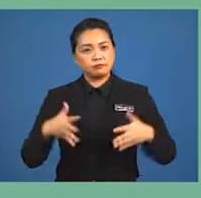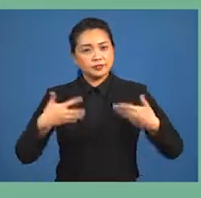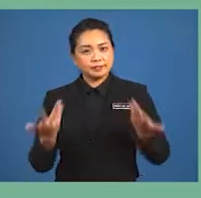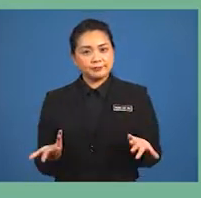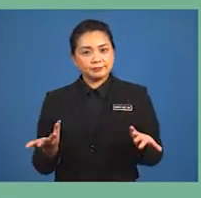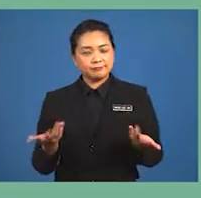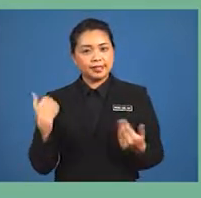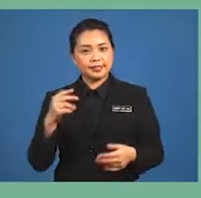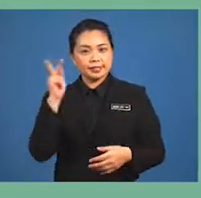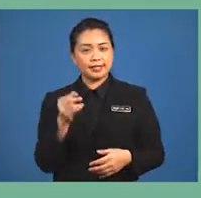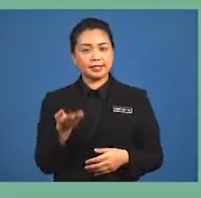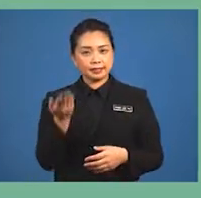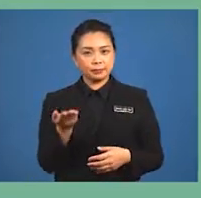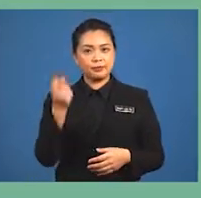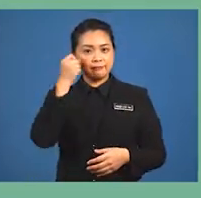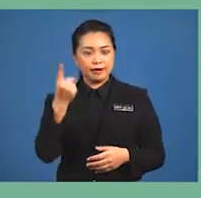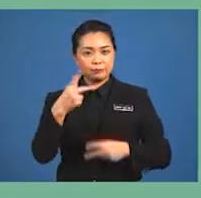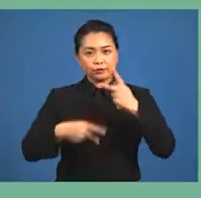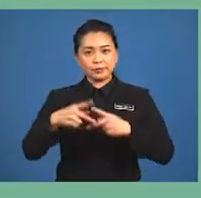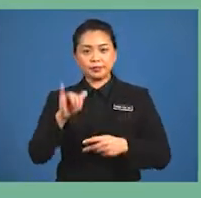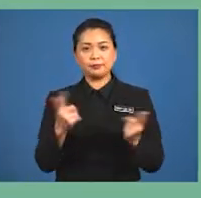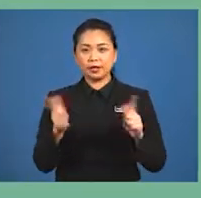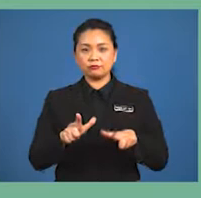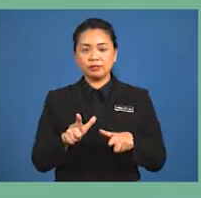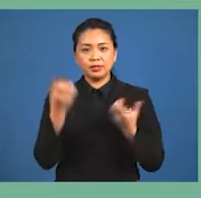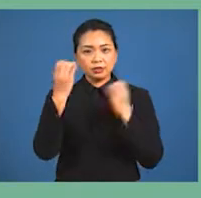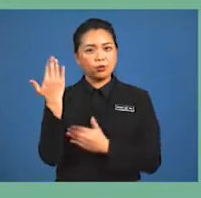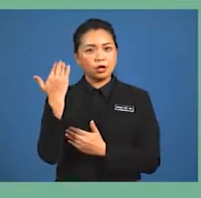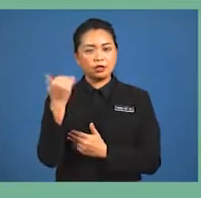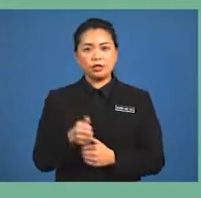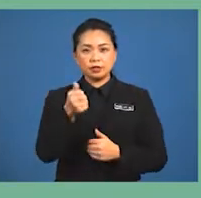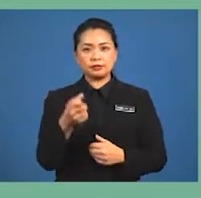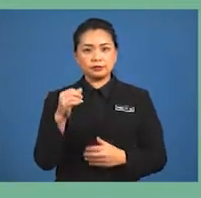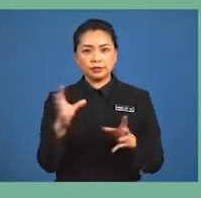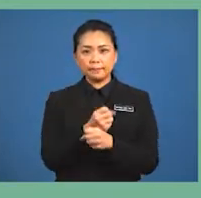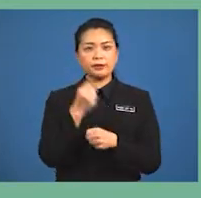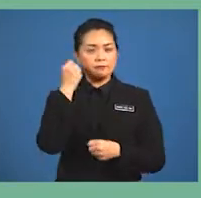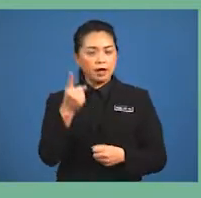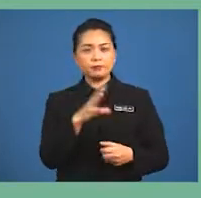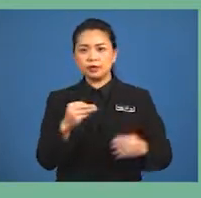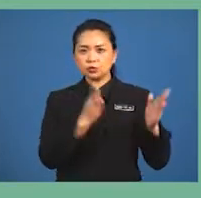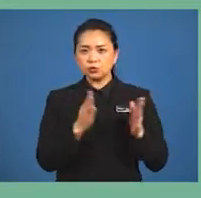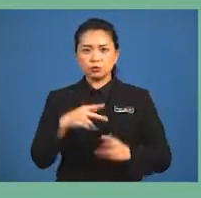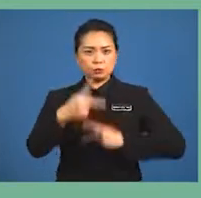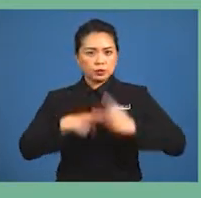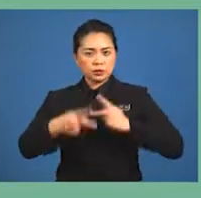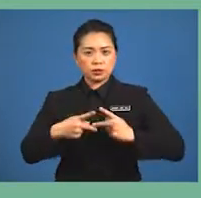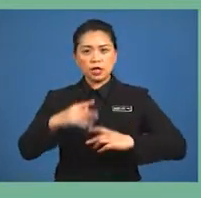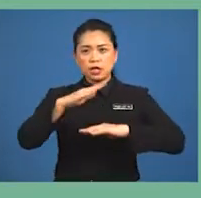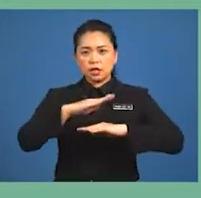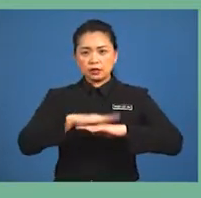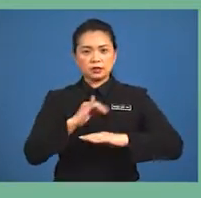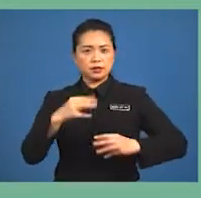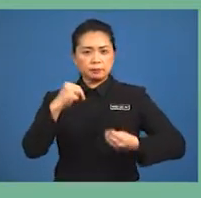Bagaimana? Adakah kamu faham proses yang berlaku? Saya harap kamu dapat memahami dan menyusun proses mengatasi